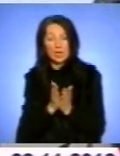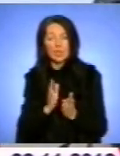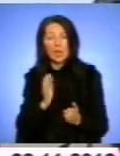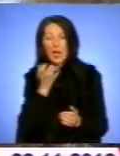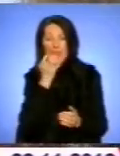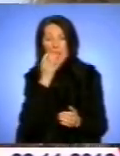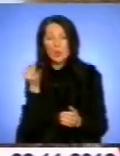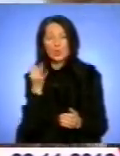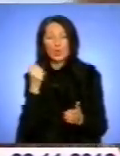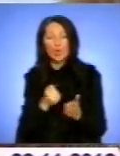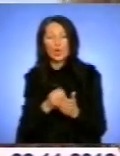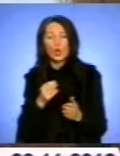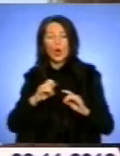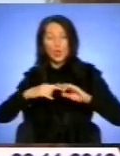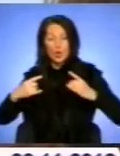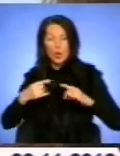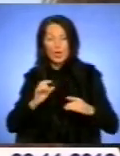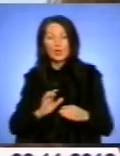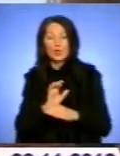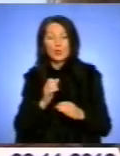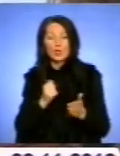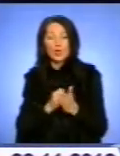«Теплі історії до шоколаду» вийде до Різдва.